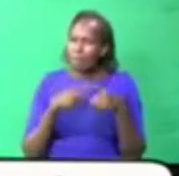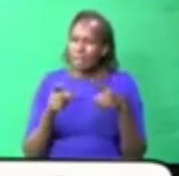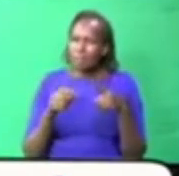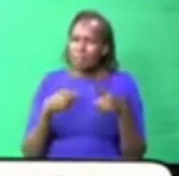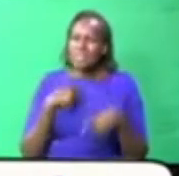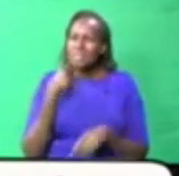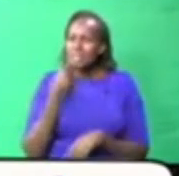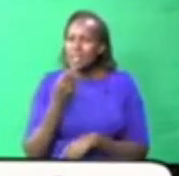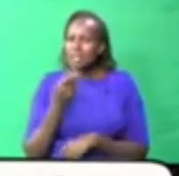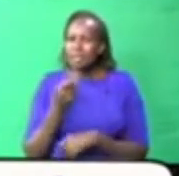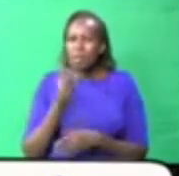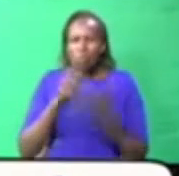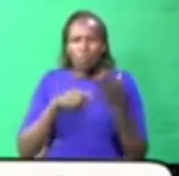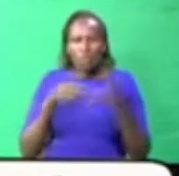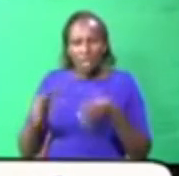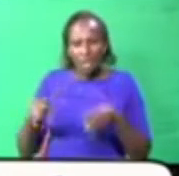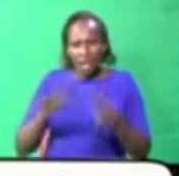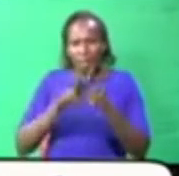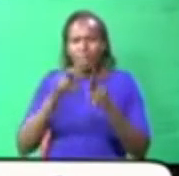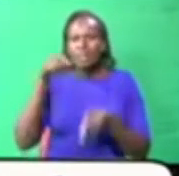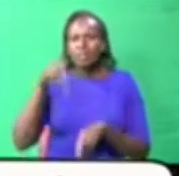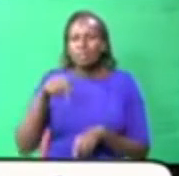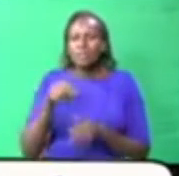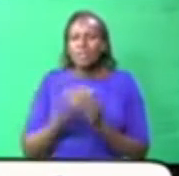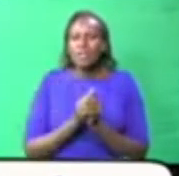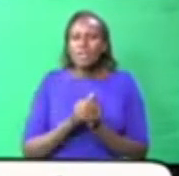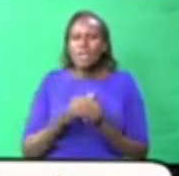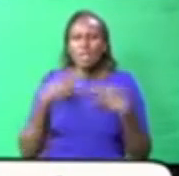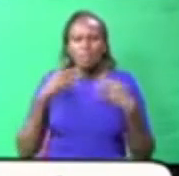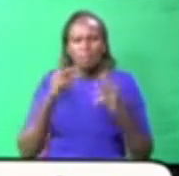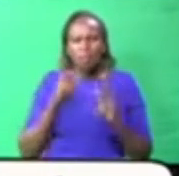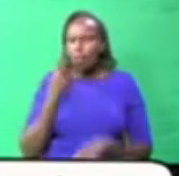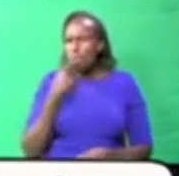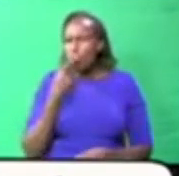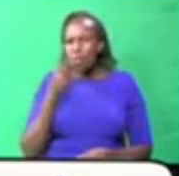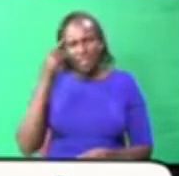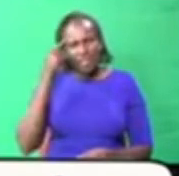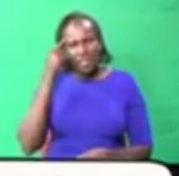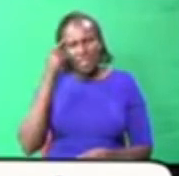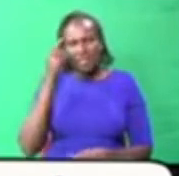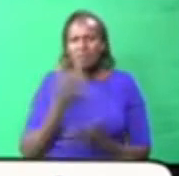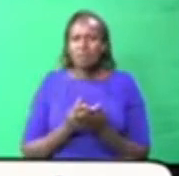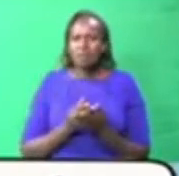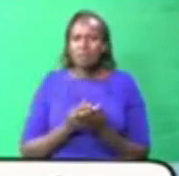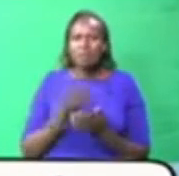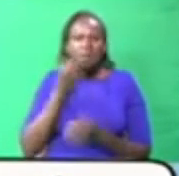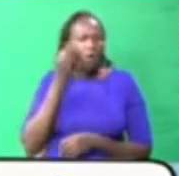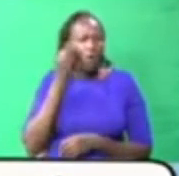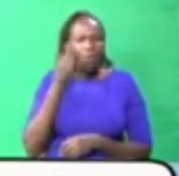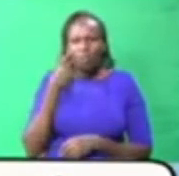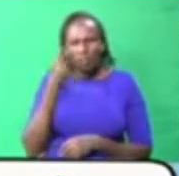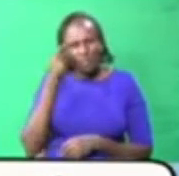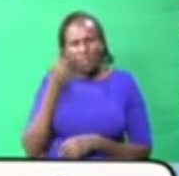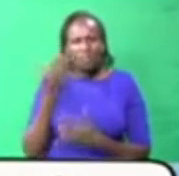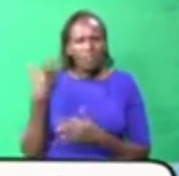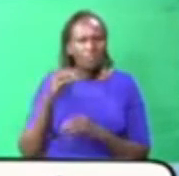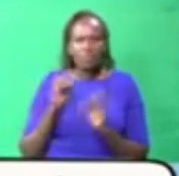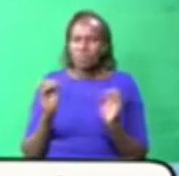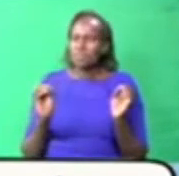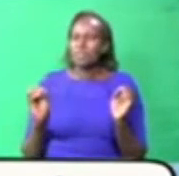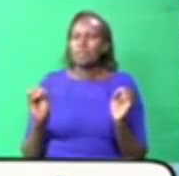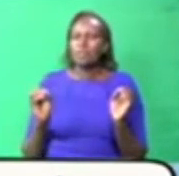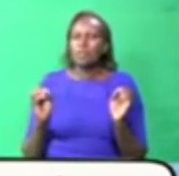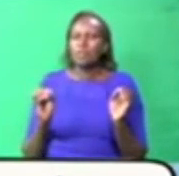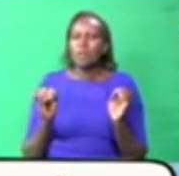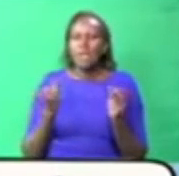mambo ambayo yametendeka wakati kama huu, nani angefikiria kwamba wakati kama huu tungekuwa nyumbani? Biashara zimefungwa.